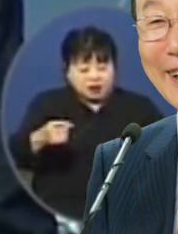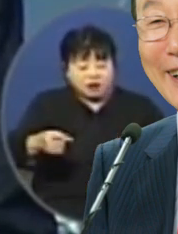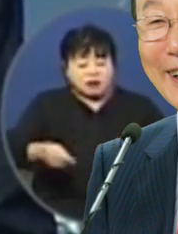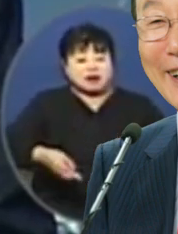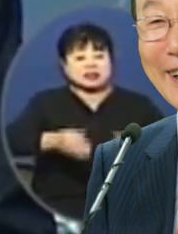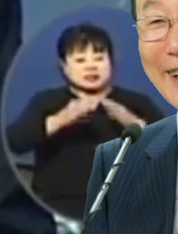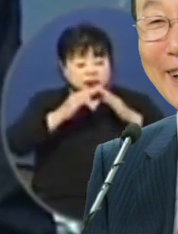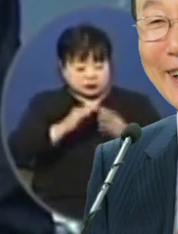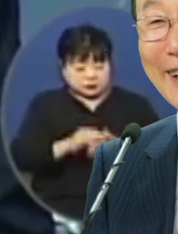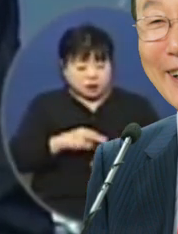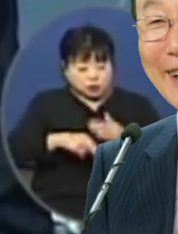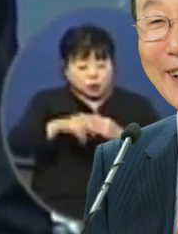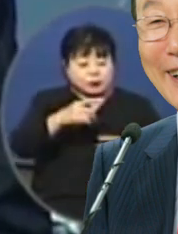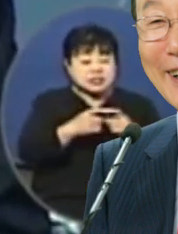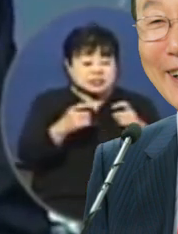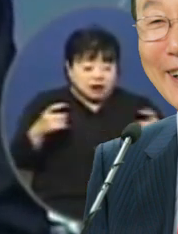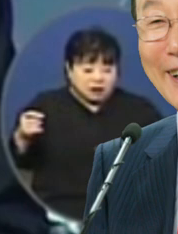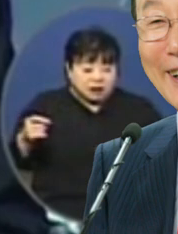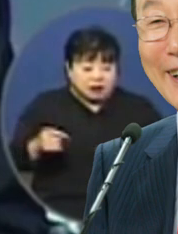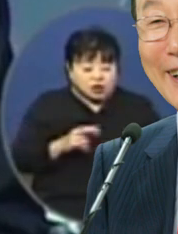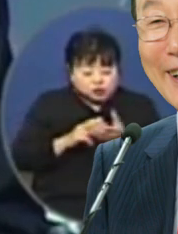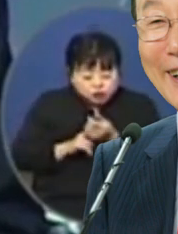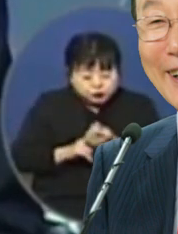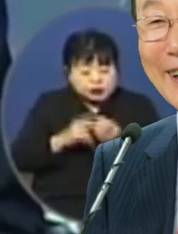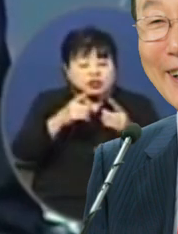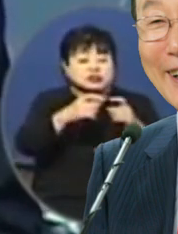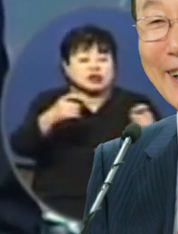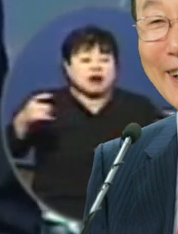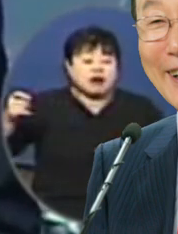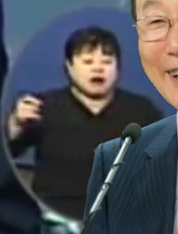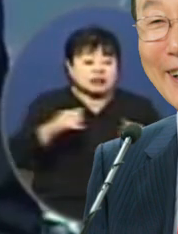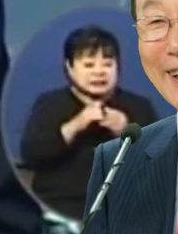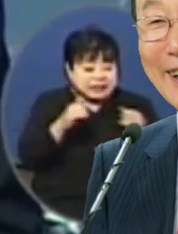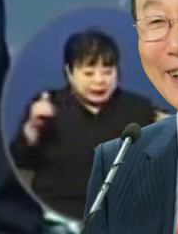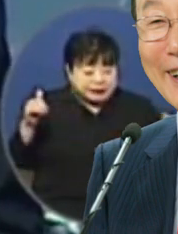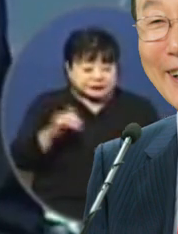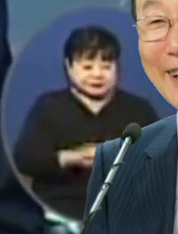되는 것입니다. 도피성은 뭐냐? 숨는 성인 것입니다. 사람이